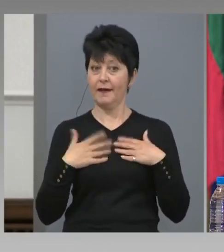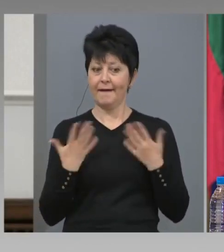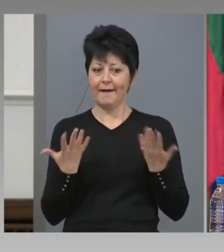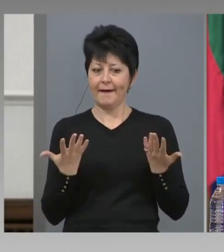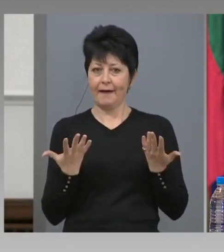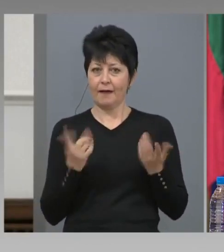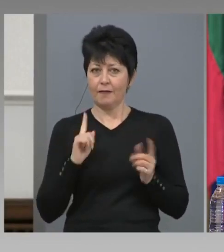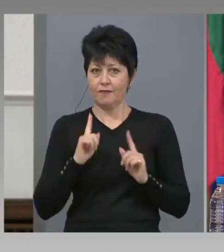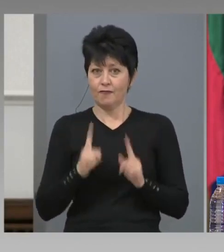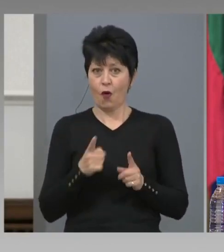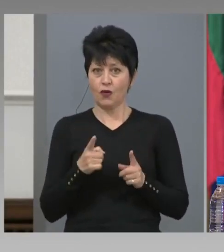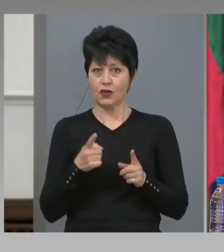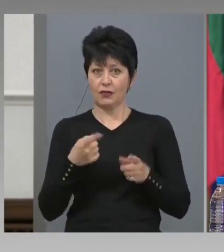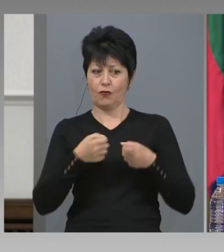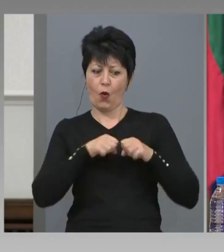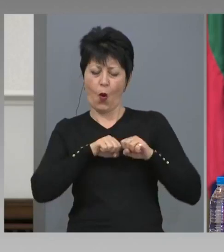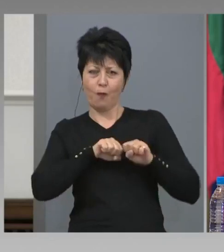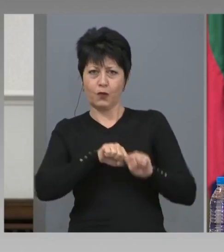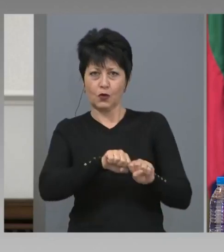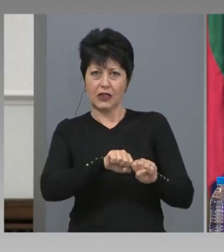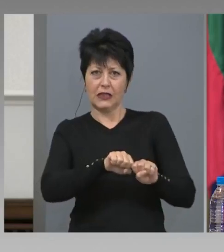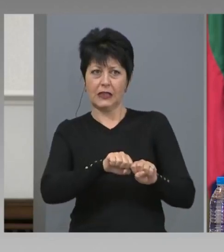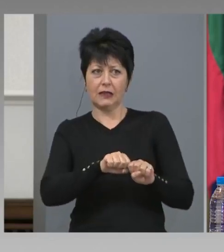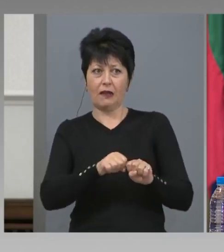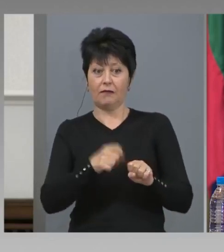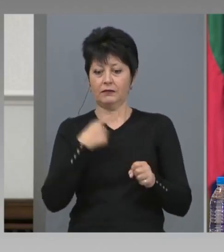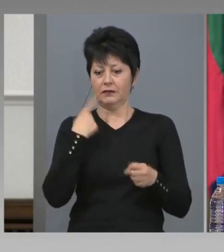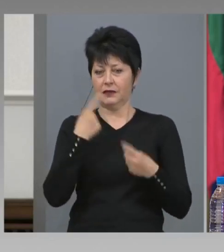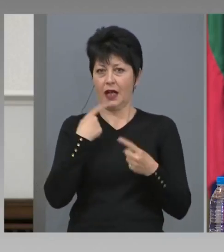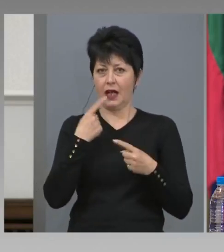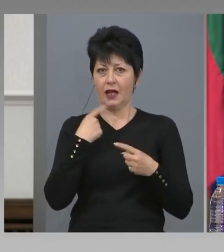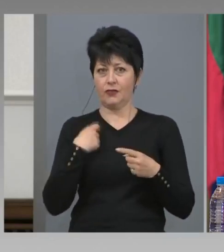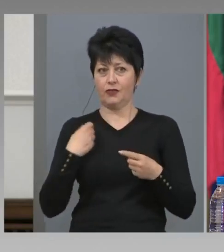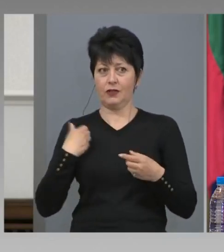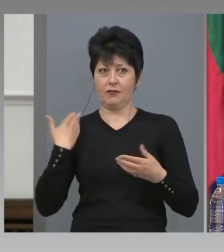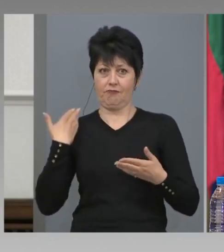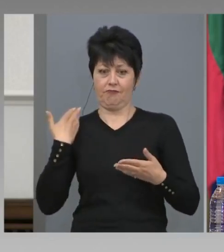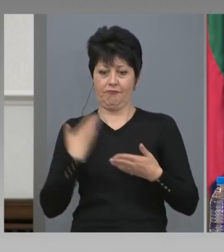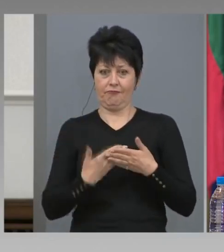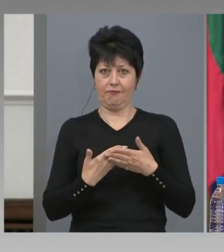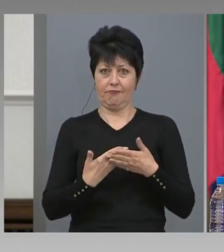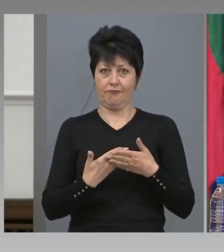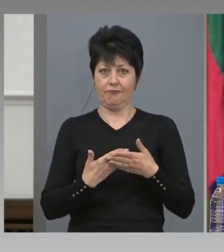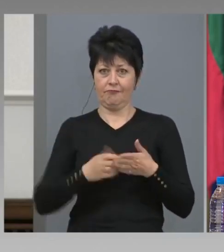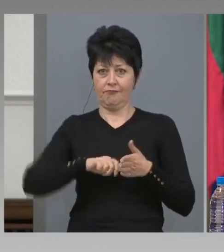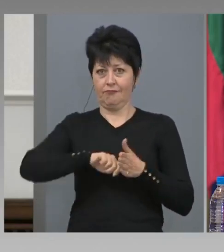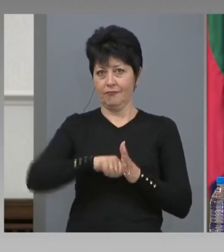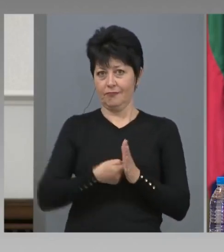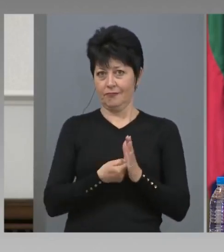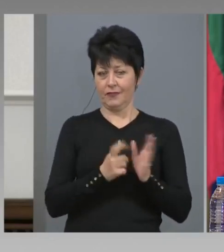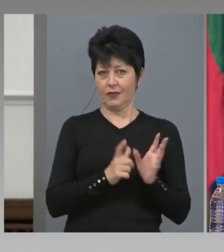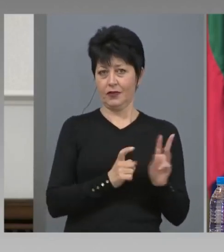Как може да излезе опозиционен лидер да каже, че съм закрил щаба? Това е лъжа.